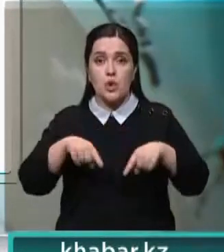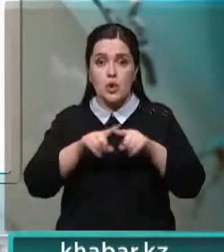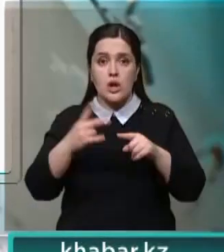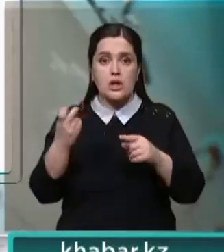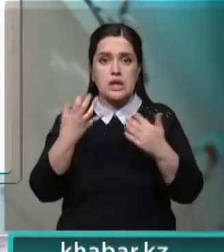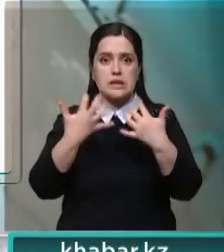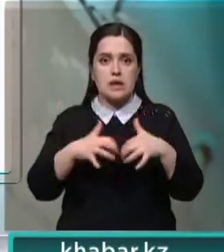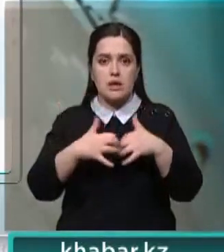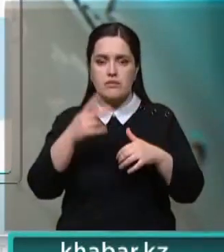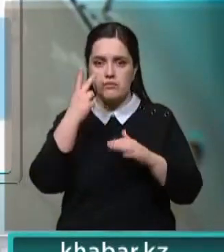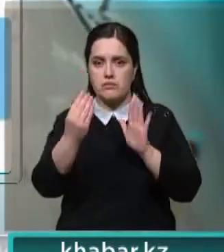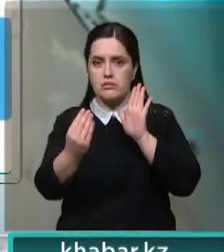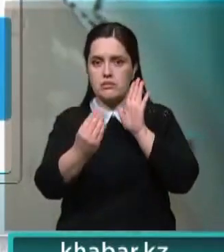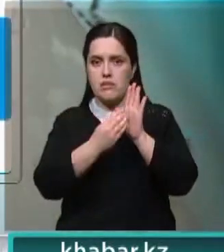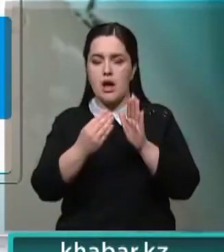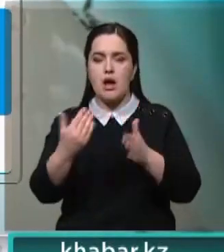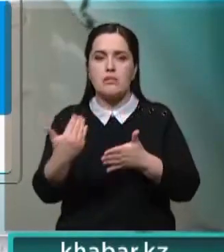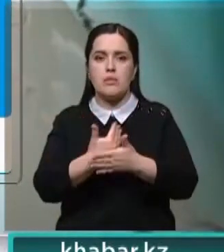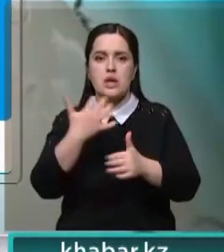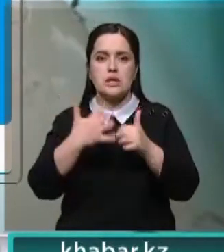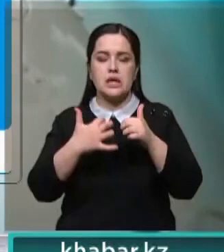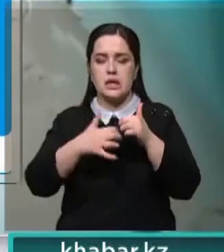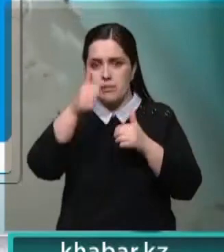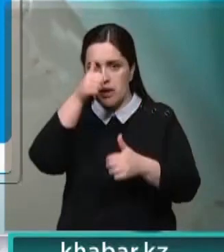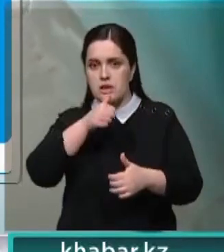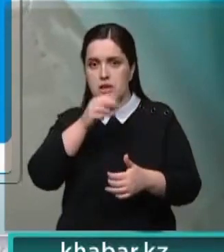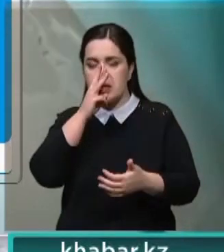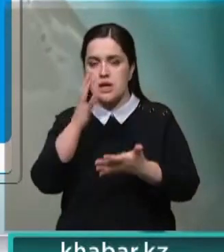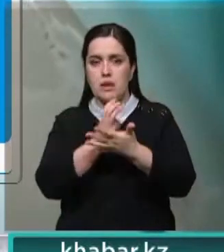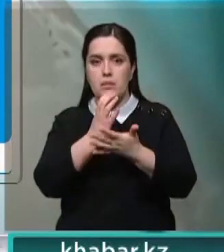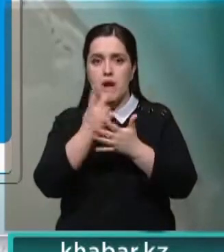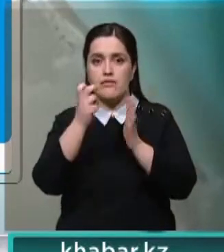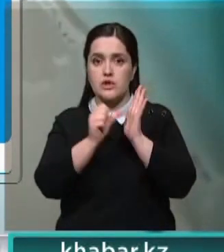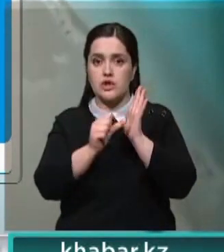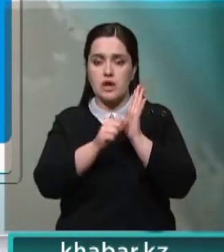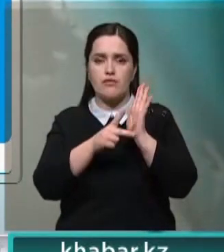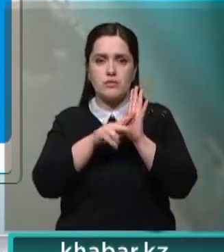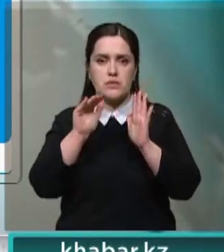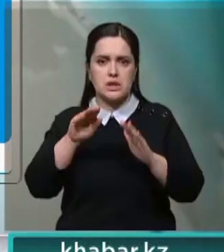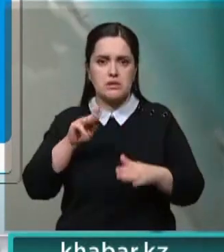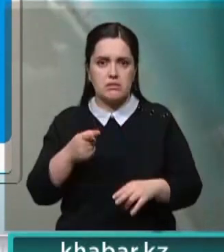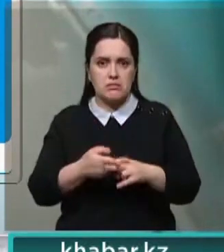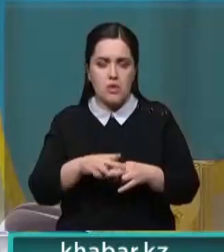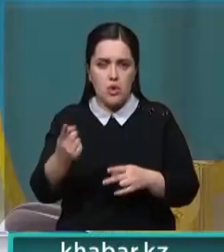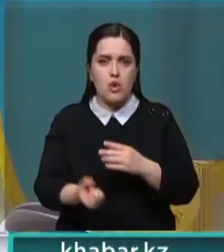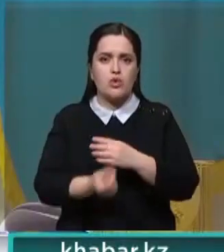красуется обновленная среднемесячная зарплата 268 тысяч тенге. Иллюзией назвал эти данные